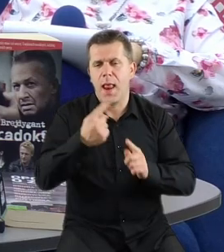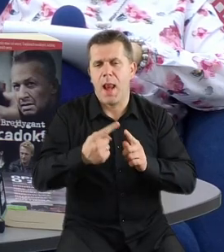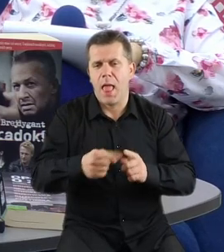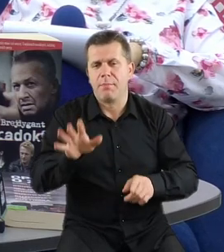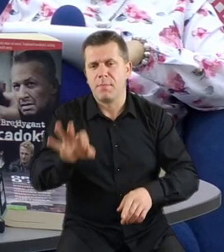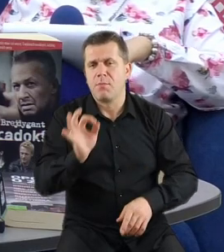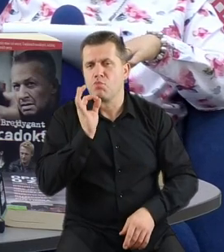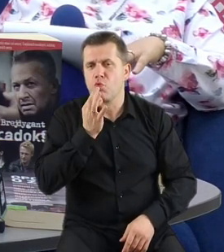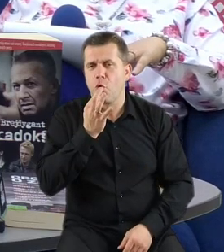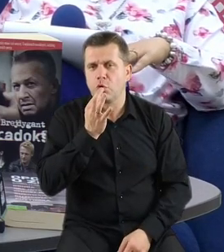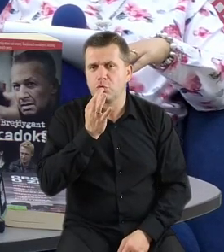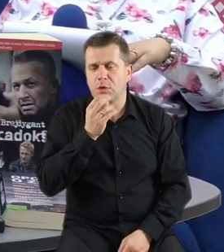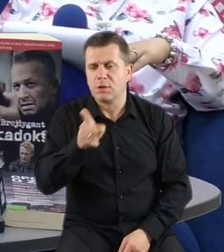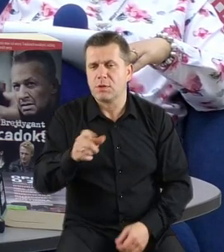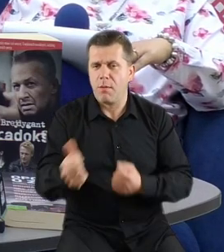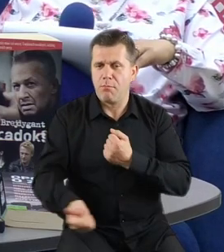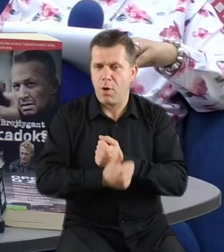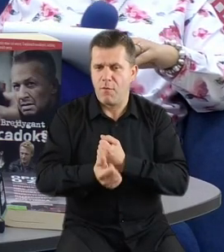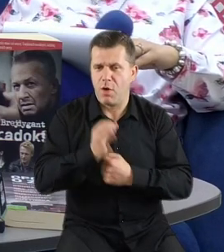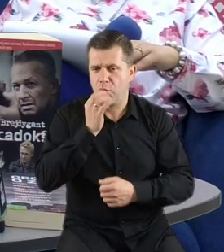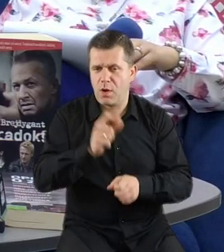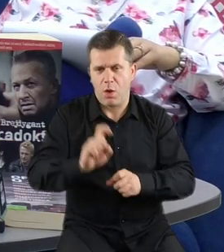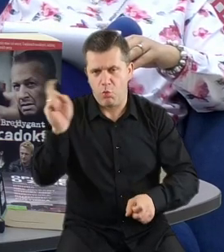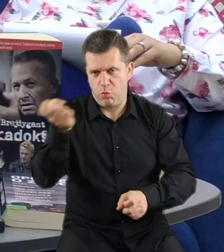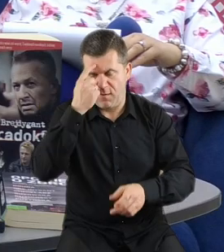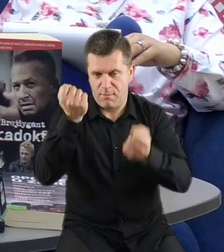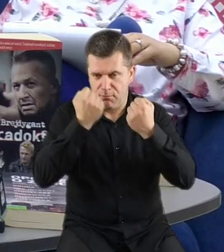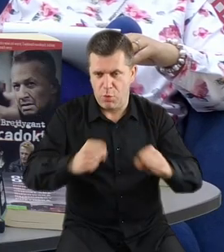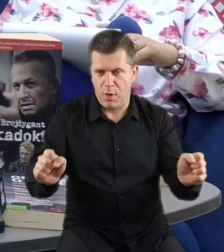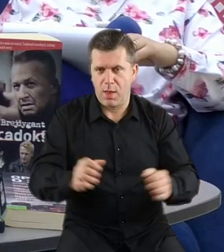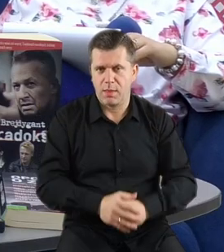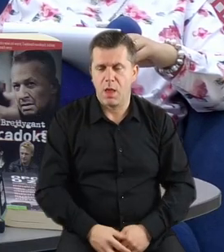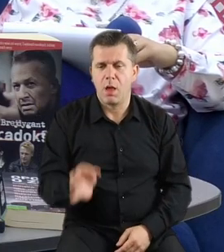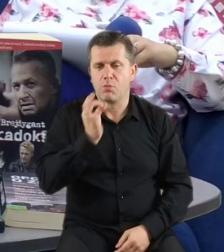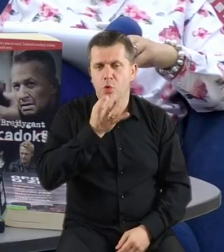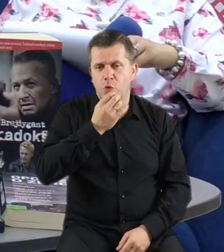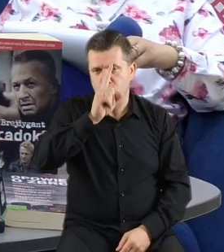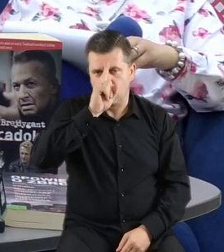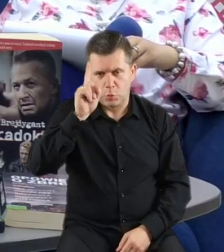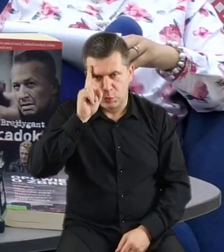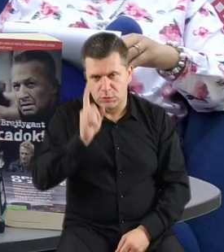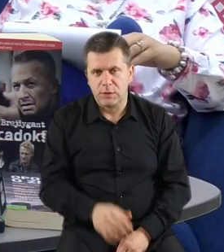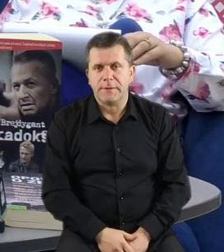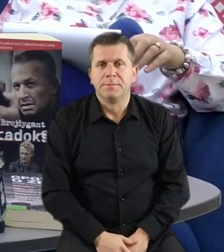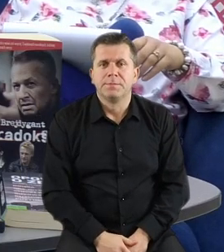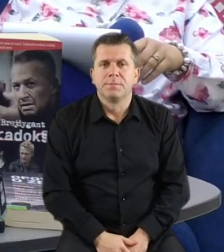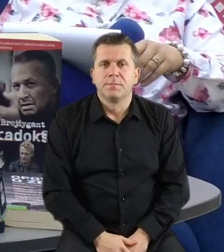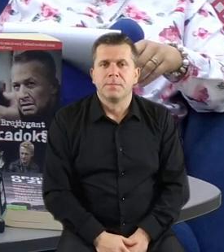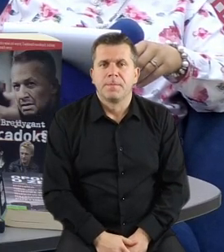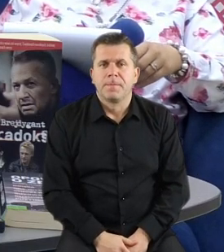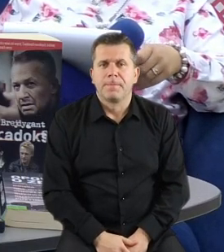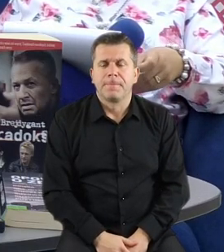elementem młodzieżowym, z tego względu, że młodzież jest głównym bohaterem. Znaczy młodzi ludzie...